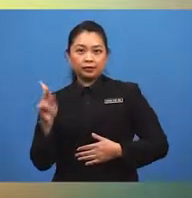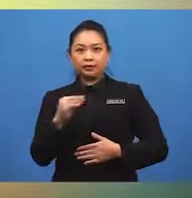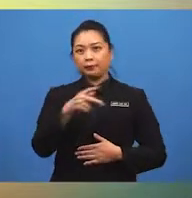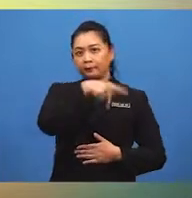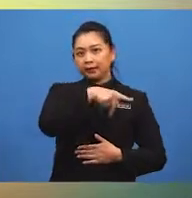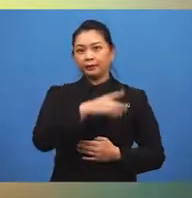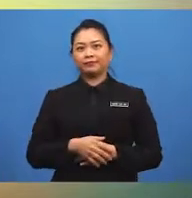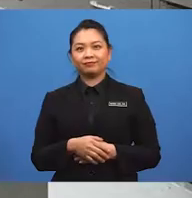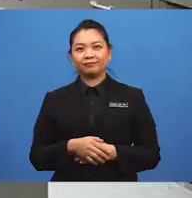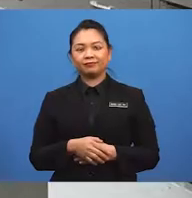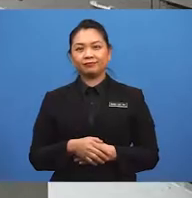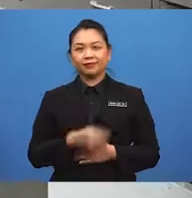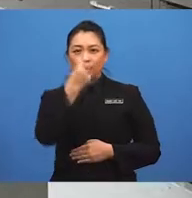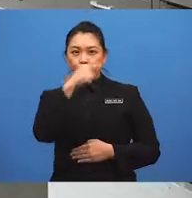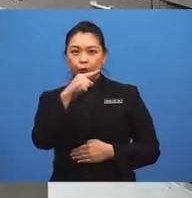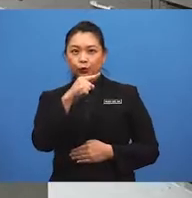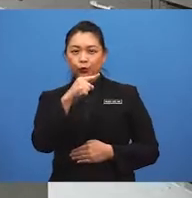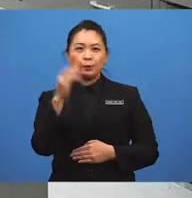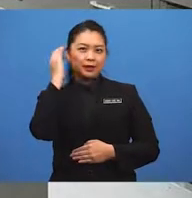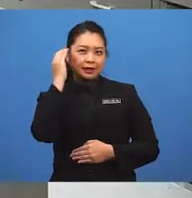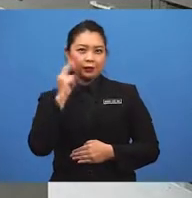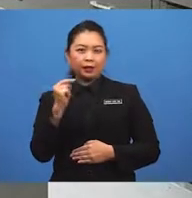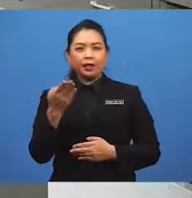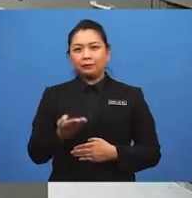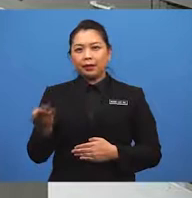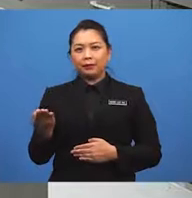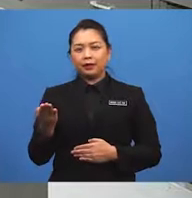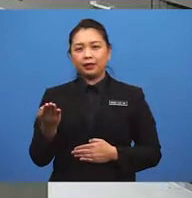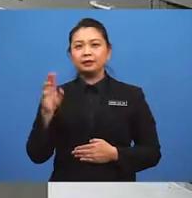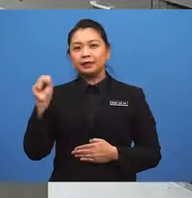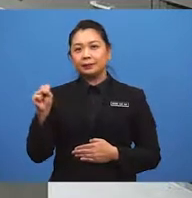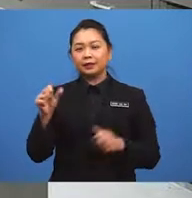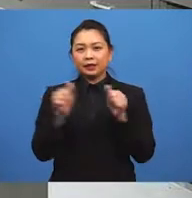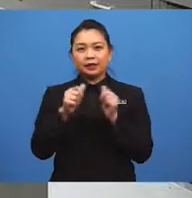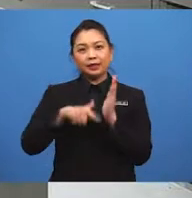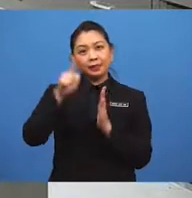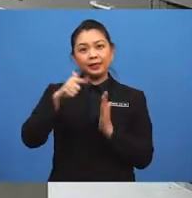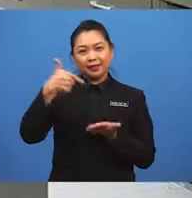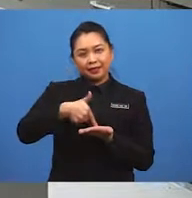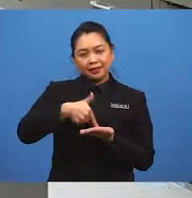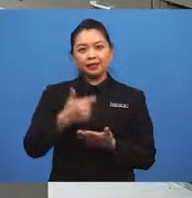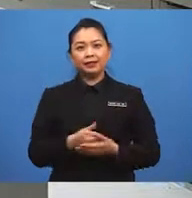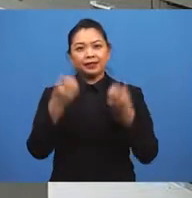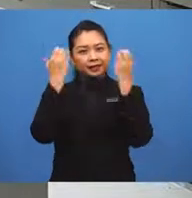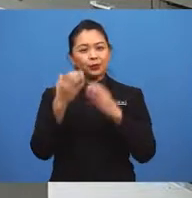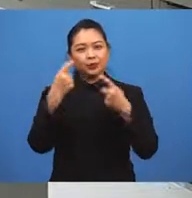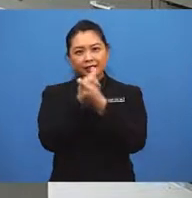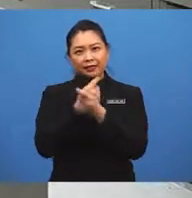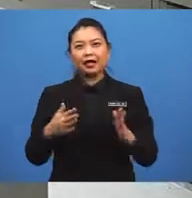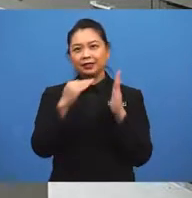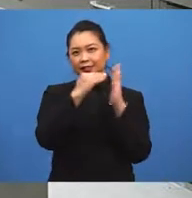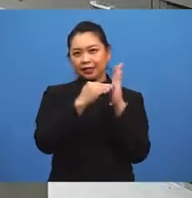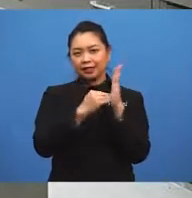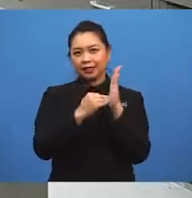penebat. Untuk mengetahui tentang bahan semiconductor dengan lebih lanjut, cikgu telah